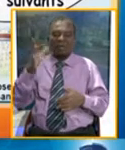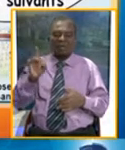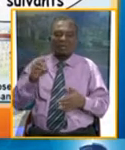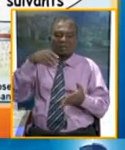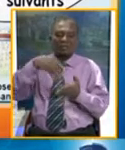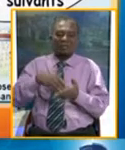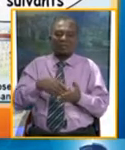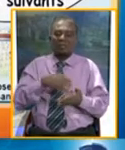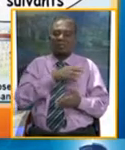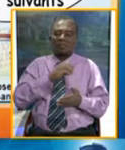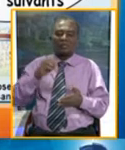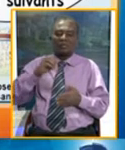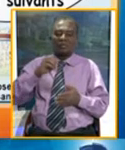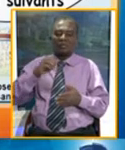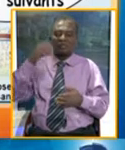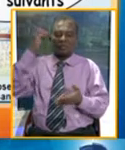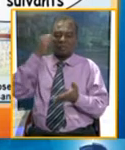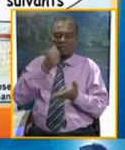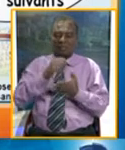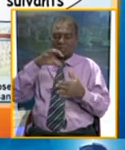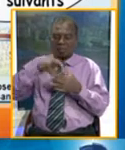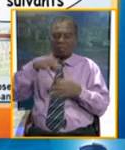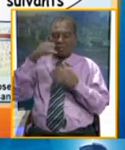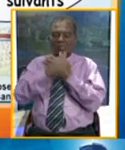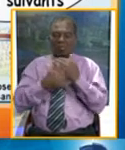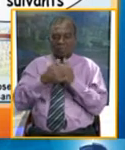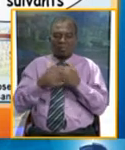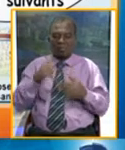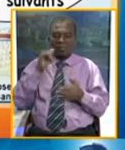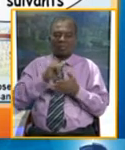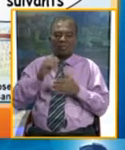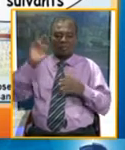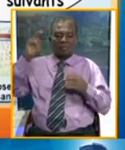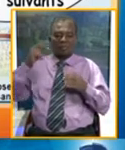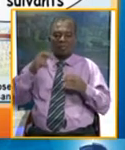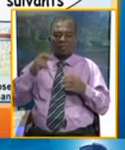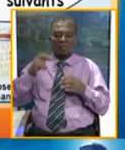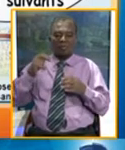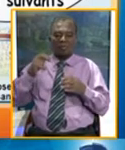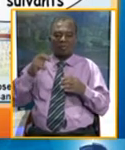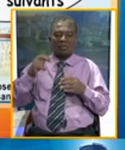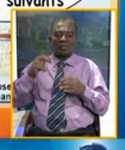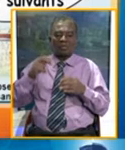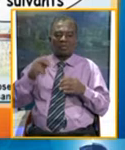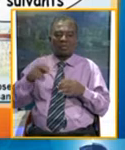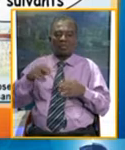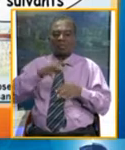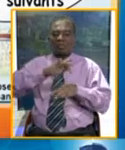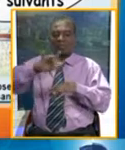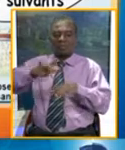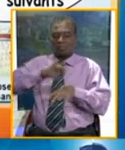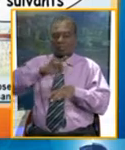19 976 cas confirmés dans le pays en 2020. Thème retenu pour l'édition 2021, l'horloge